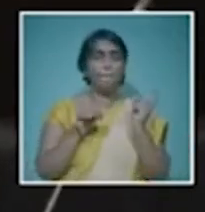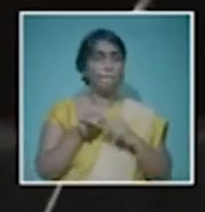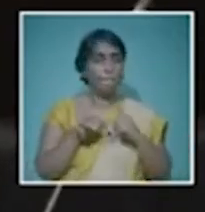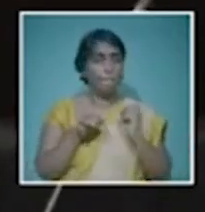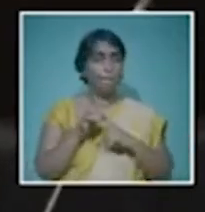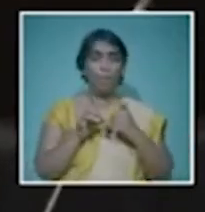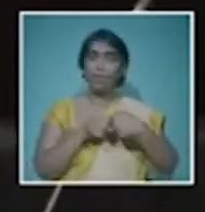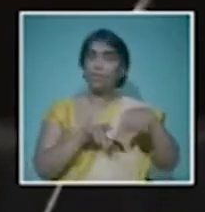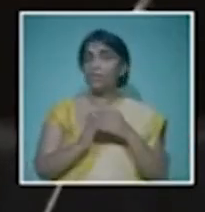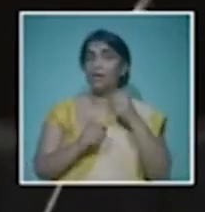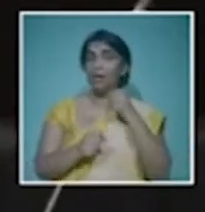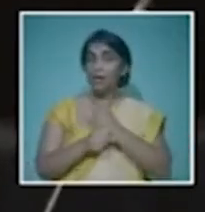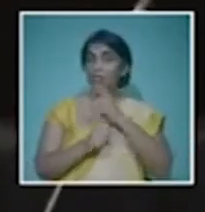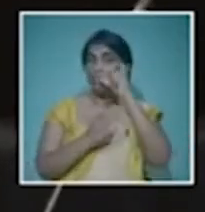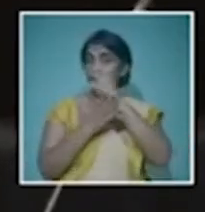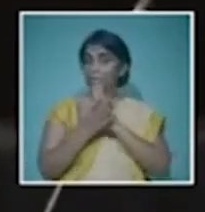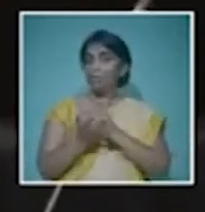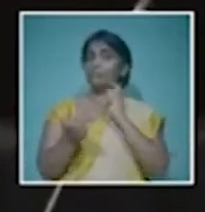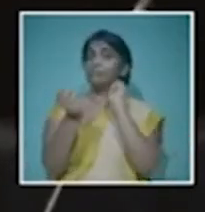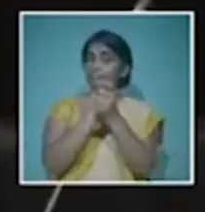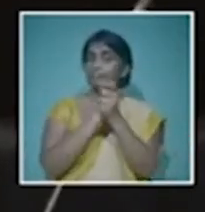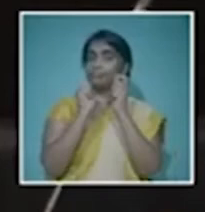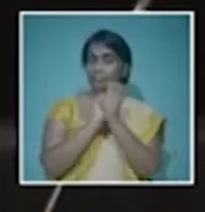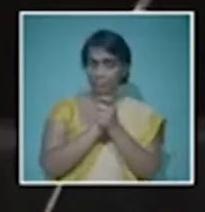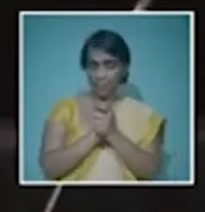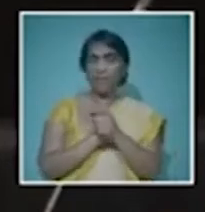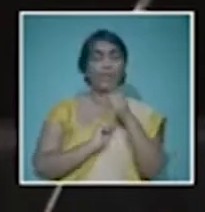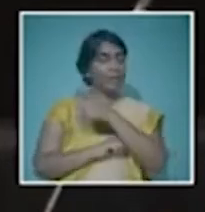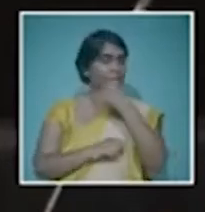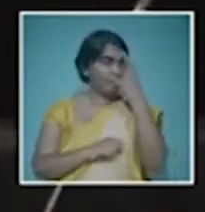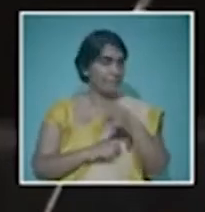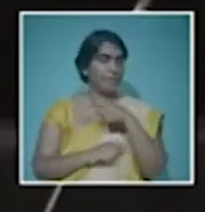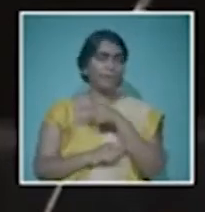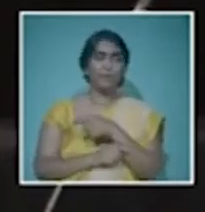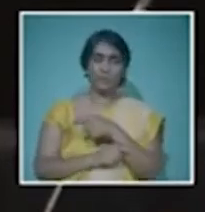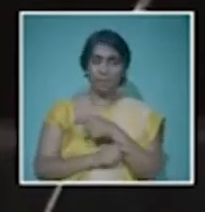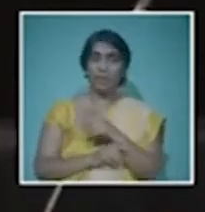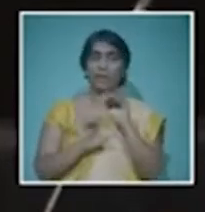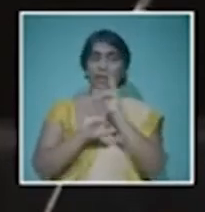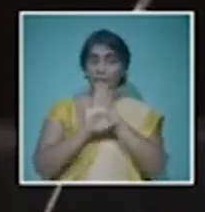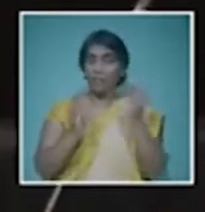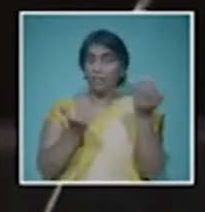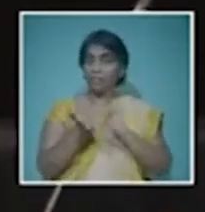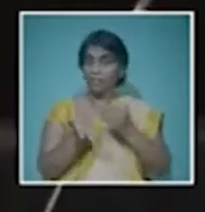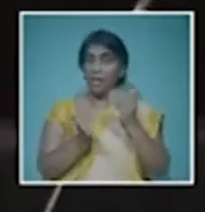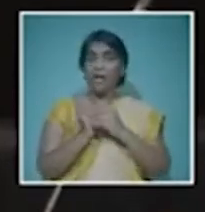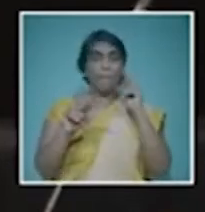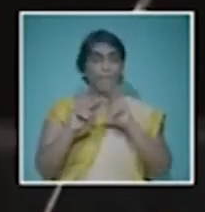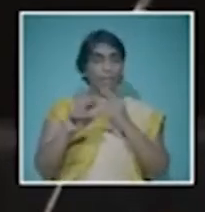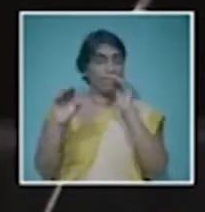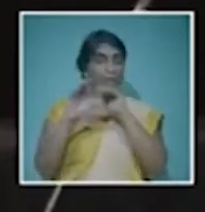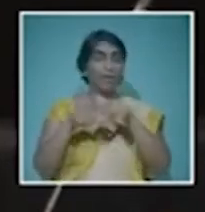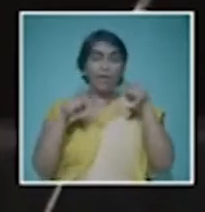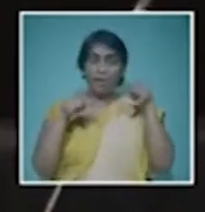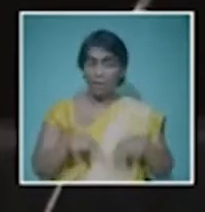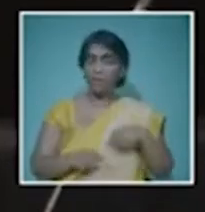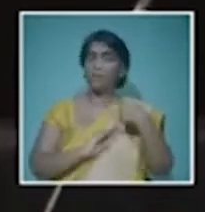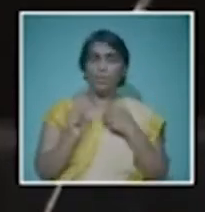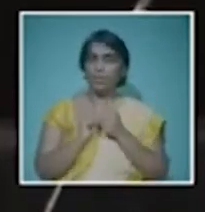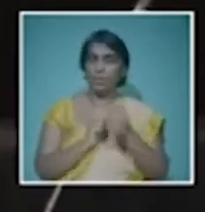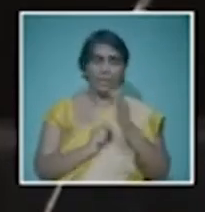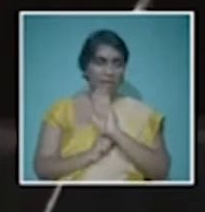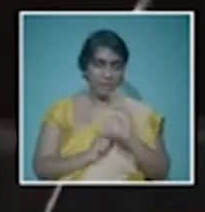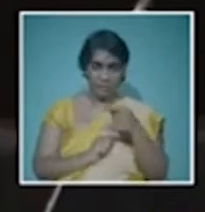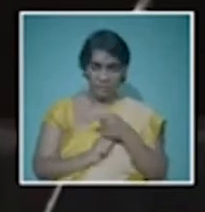20வது திருத்தத்தை நான் பார்க்கிறேன். இன்று 16 முறை IMF சென்றும் இன்றும் இந்த நாடு மிகவும் அதல பாதாளத்துக்கு